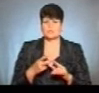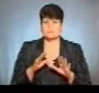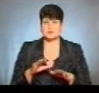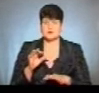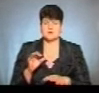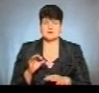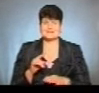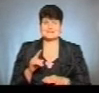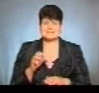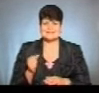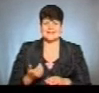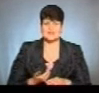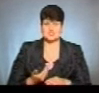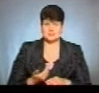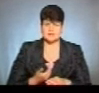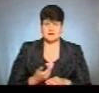«За життя»